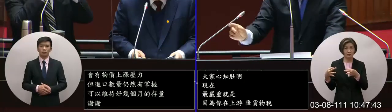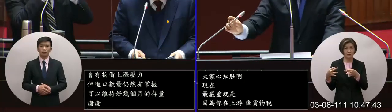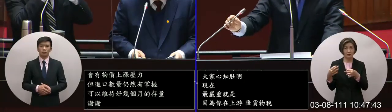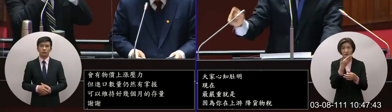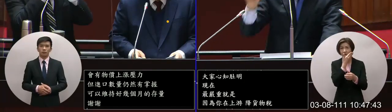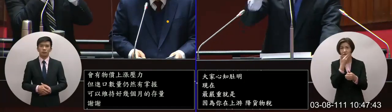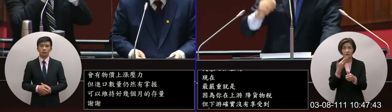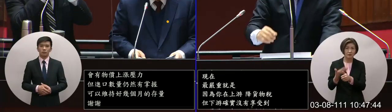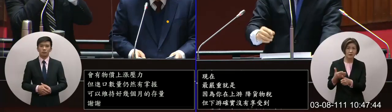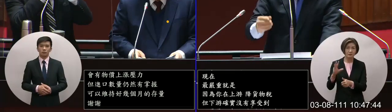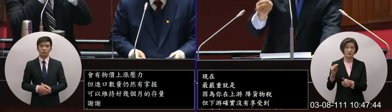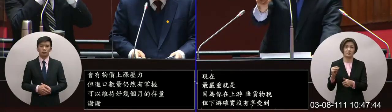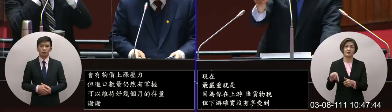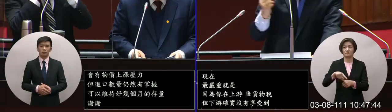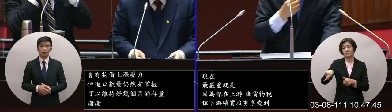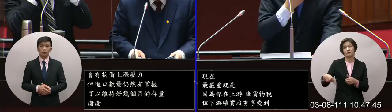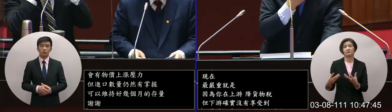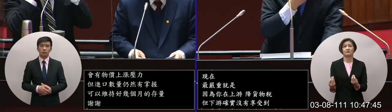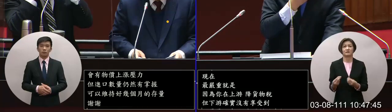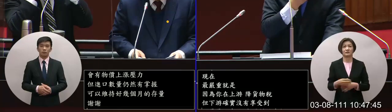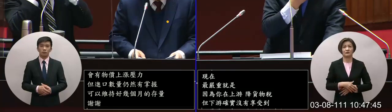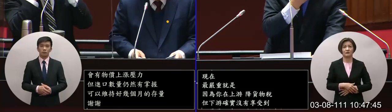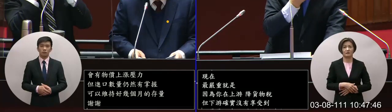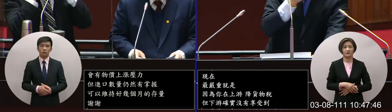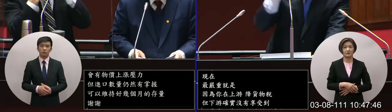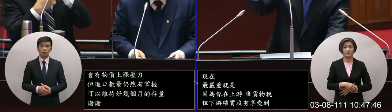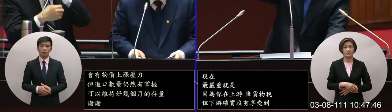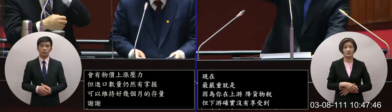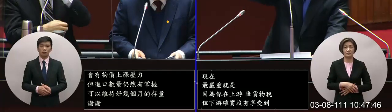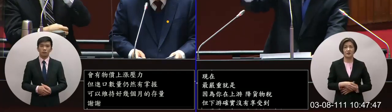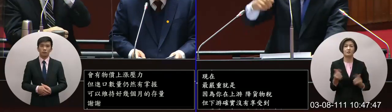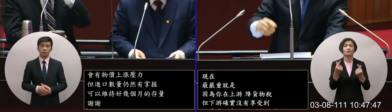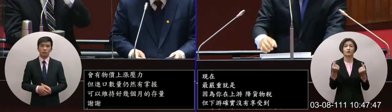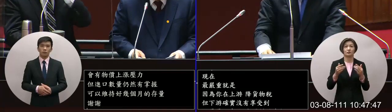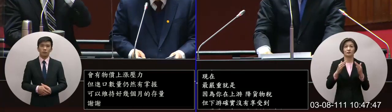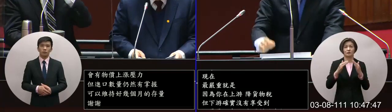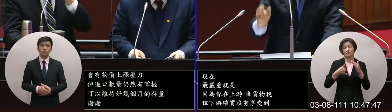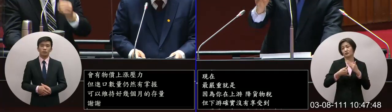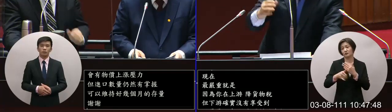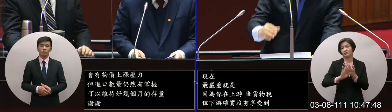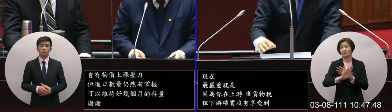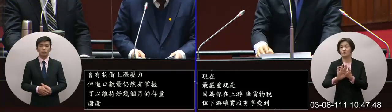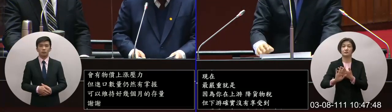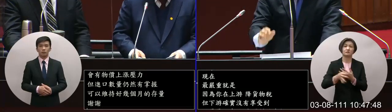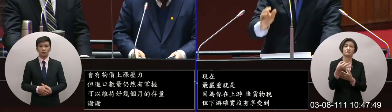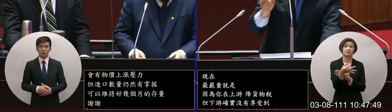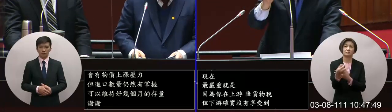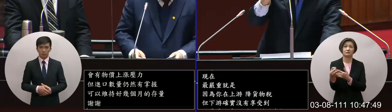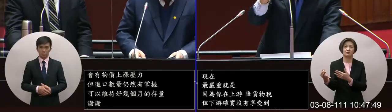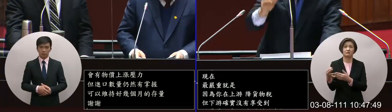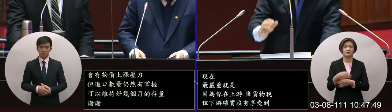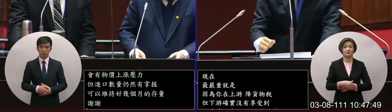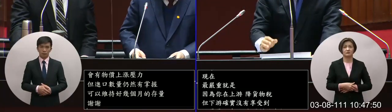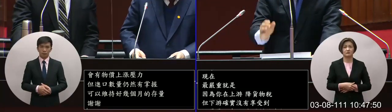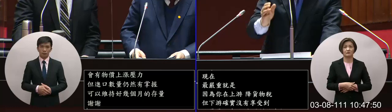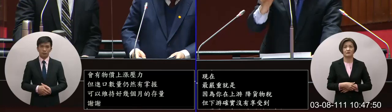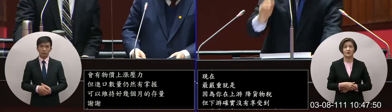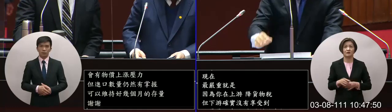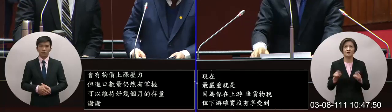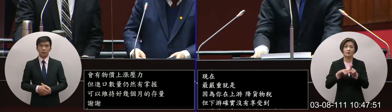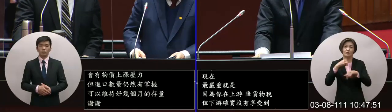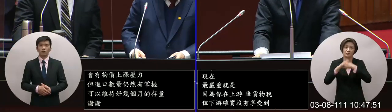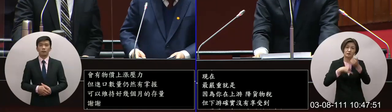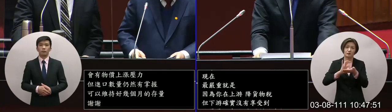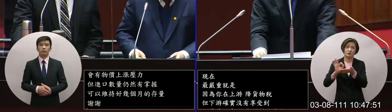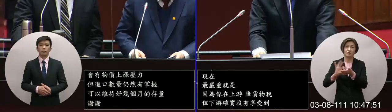下游的人根本就没有办法一样照常哦。你去外面买任何东西，哦，民生物价什